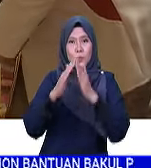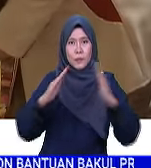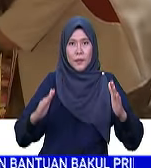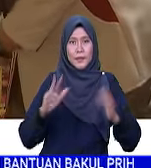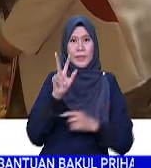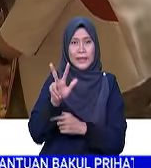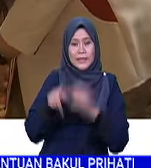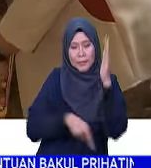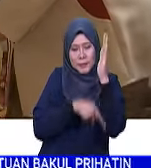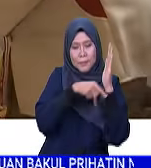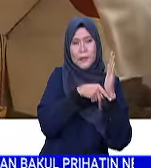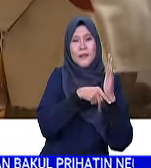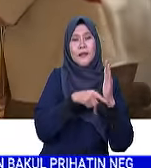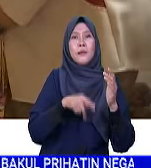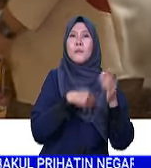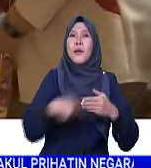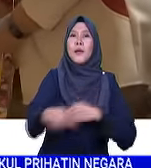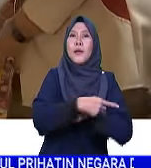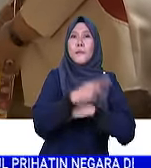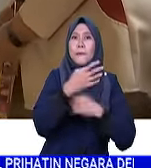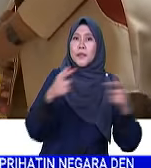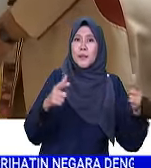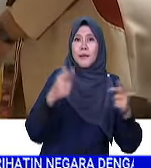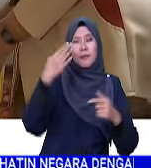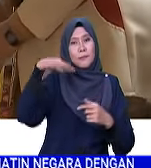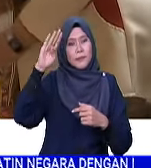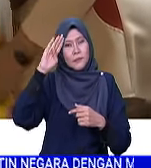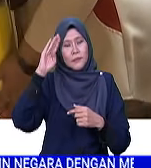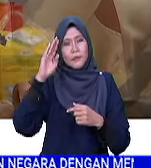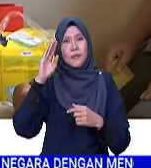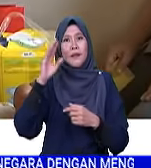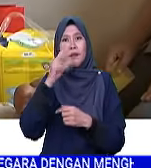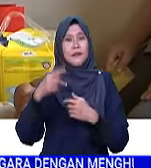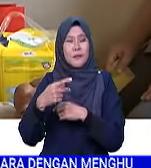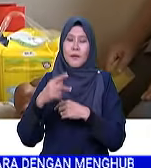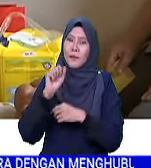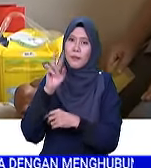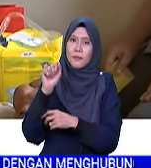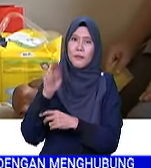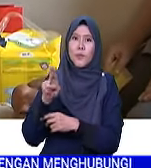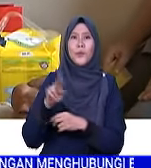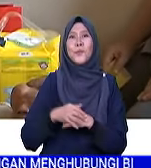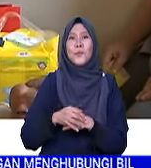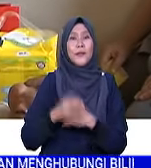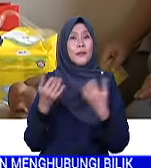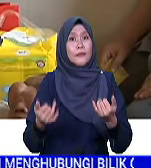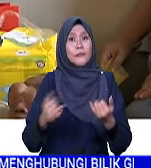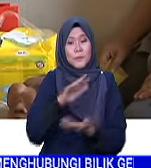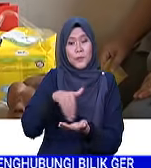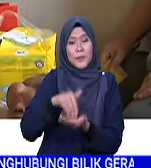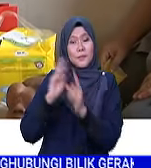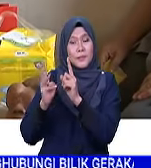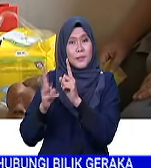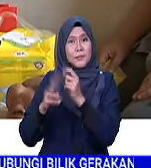melibatkan tiga parlimen, masing-masing Padang Besar, Kanga dan Arau. Program Hikmat Bantu di Rumah, jelas pengerusi Majlis Pusat